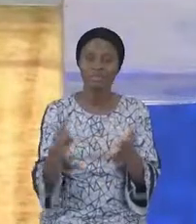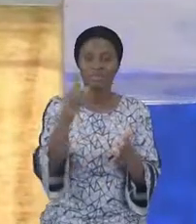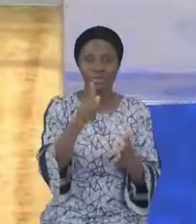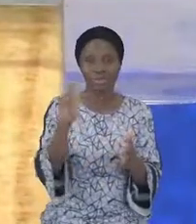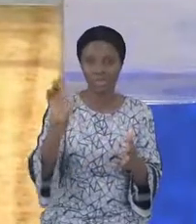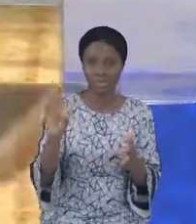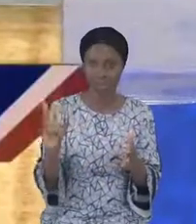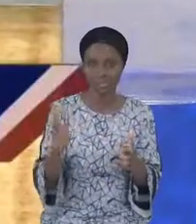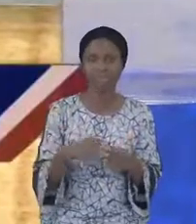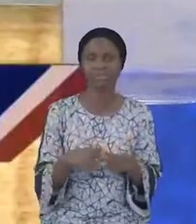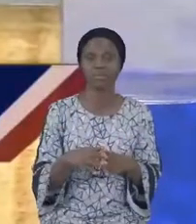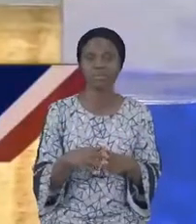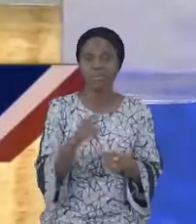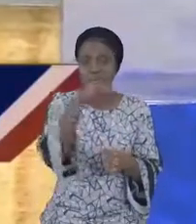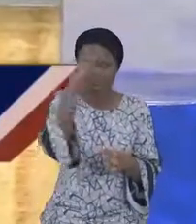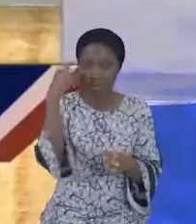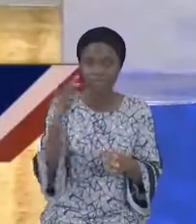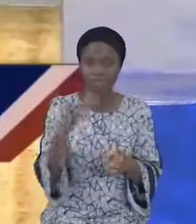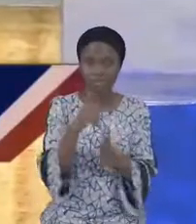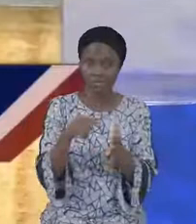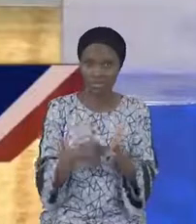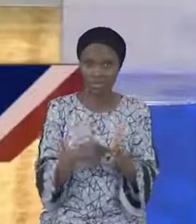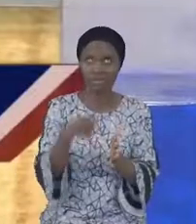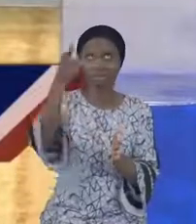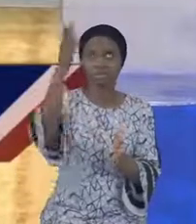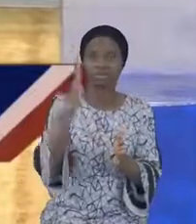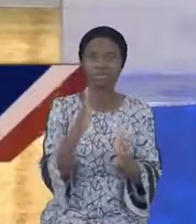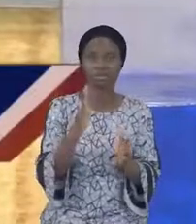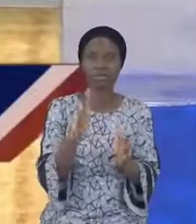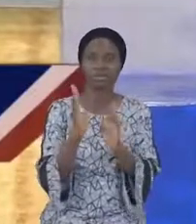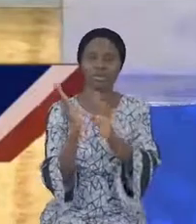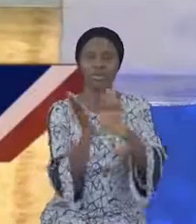verset 26. Romains 1, 26.